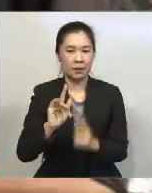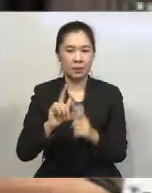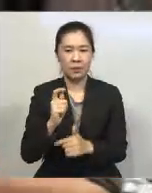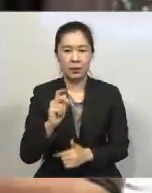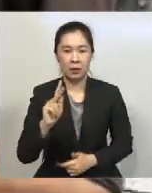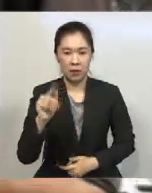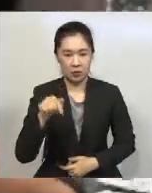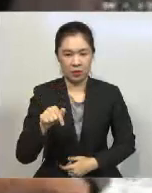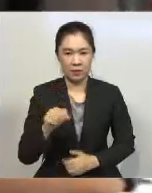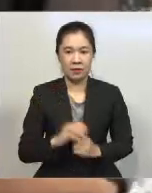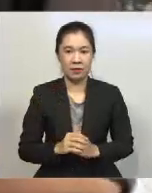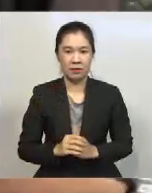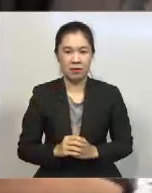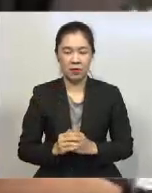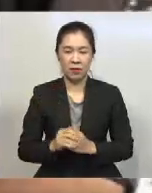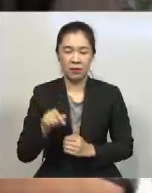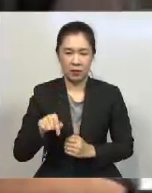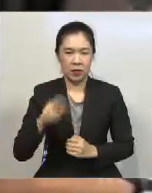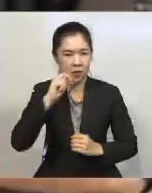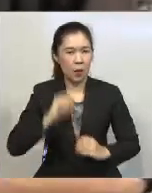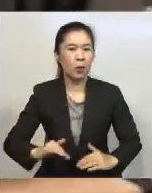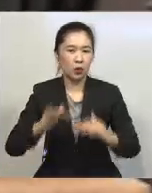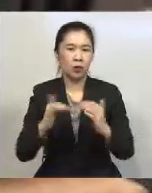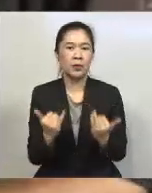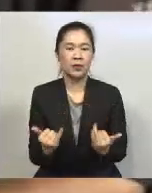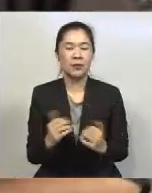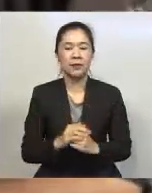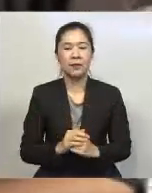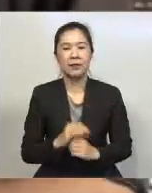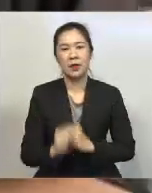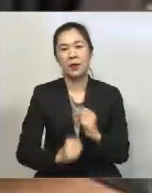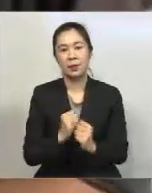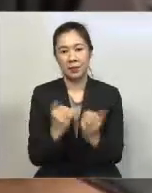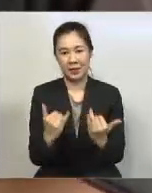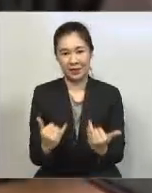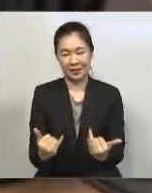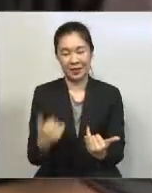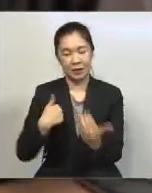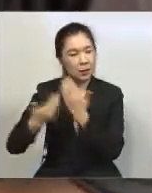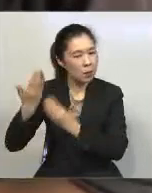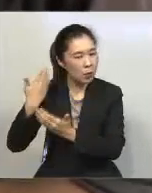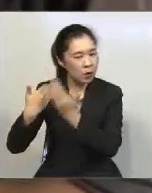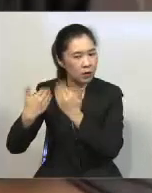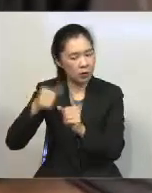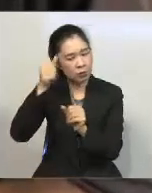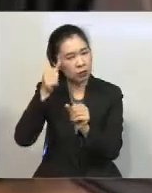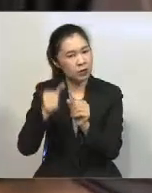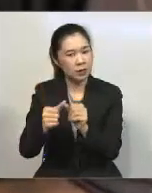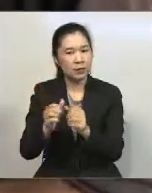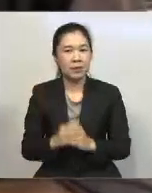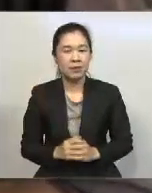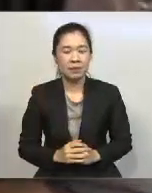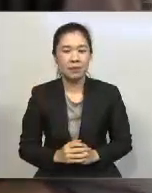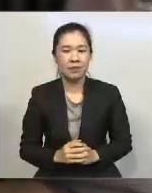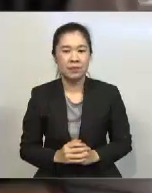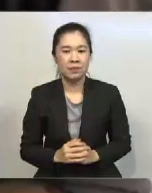ตั้งแต่จำประวัติศาสตร์ได้มีปีนี้แหละจะเป็นประวัติศาสตร์เลยที่ต้องจารึกไว ้มีใครมาให้ความช่วยเหลือยังไ